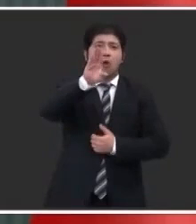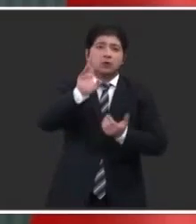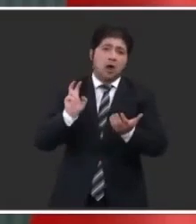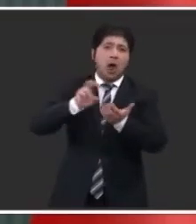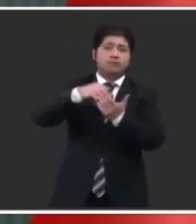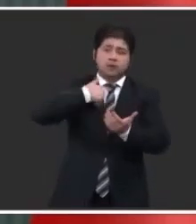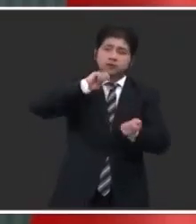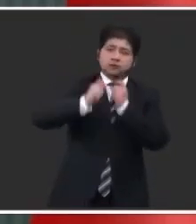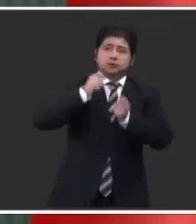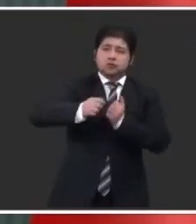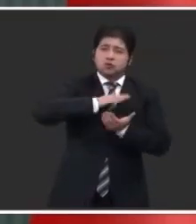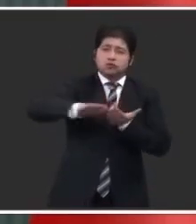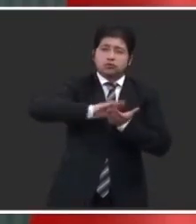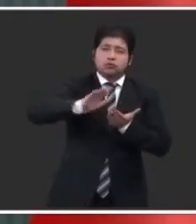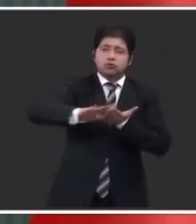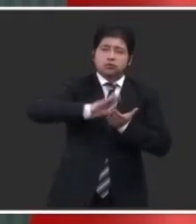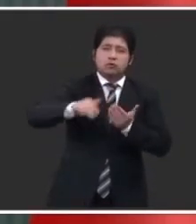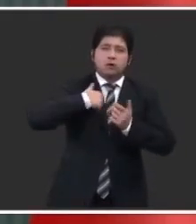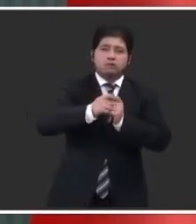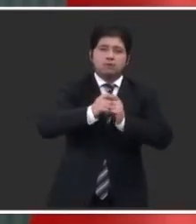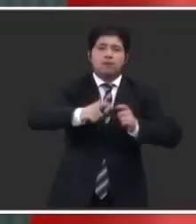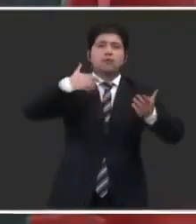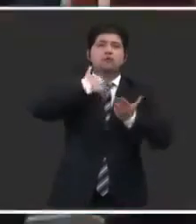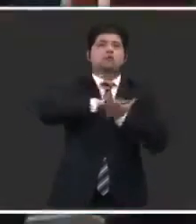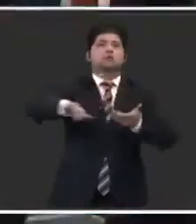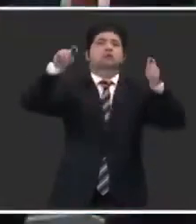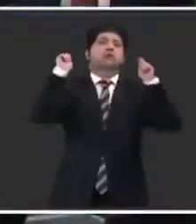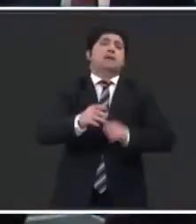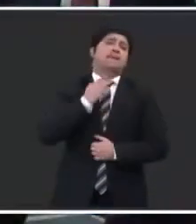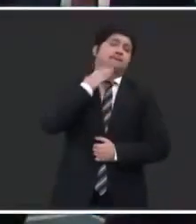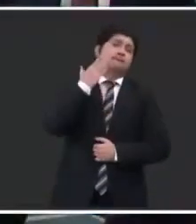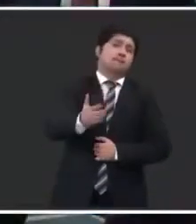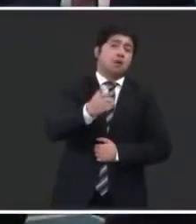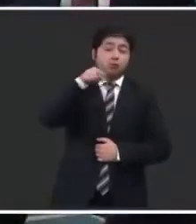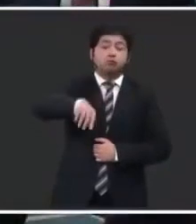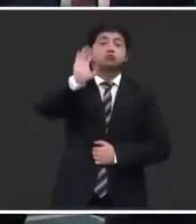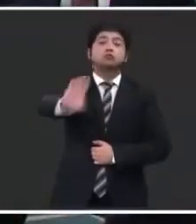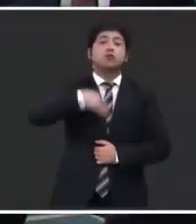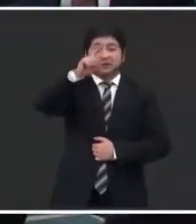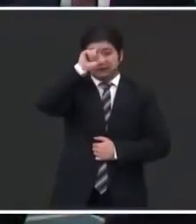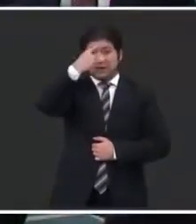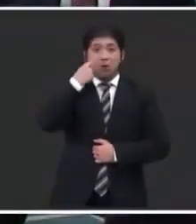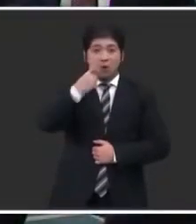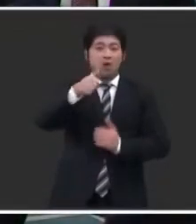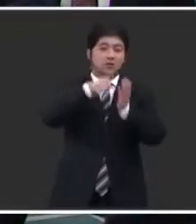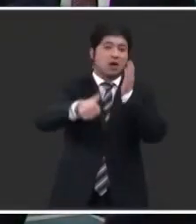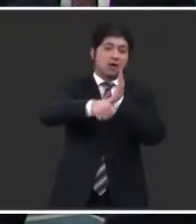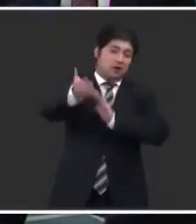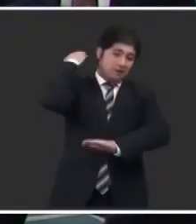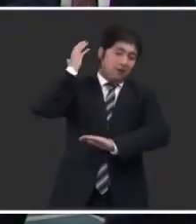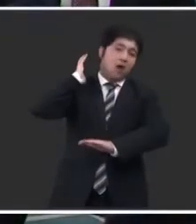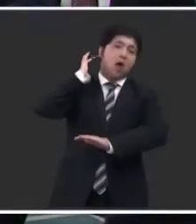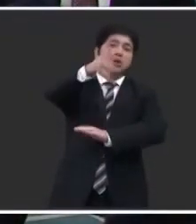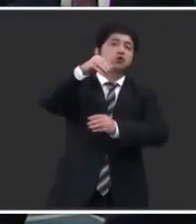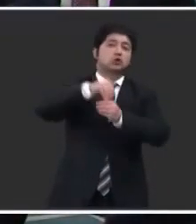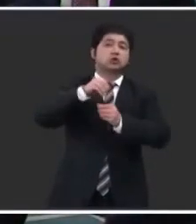reformlarımızda önemli ölçüde tamir ettik artık sadece tarihten geleceğe